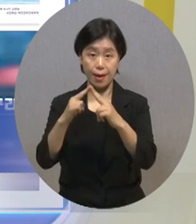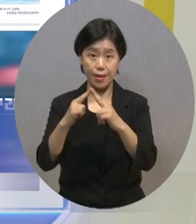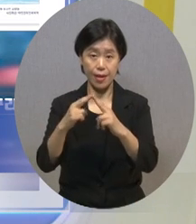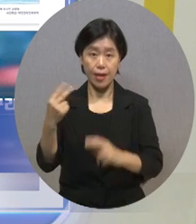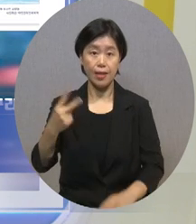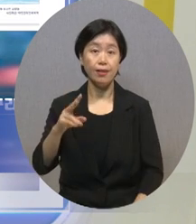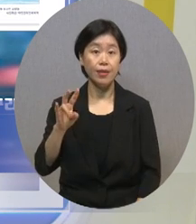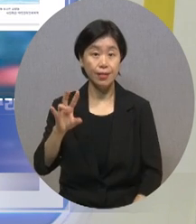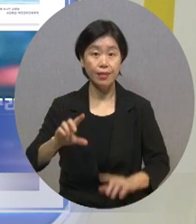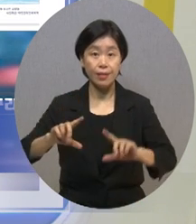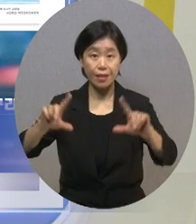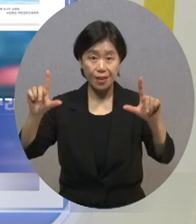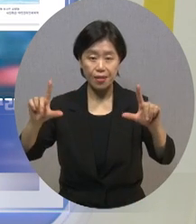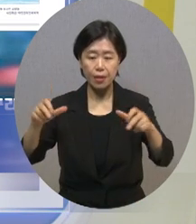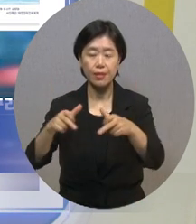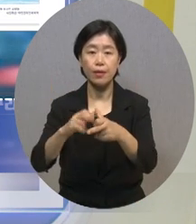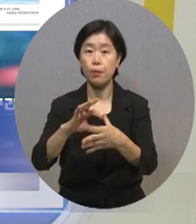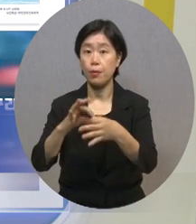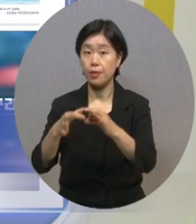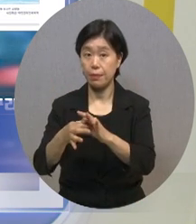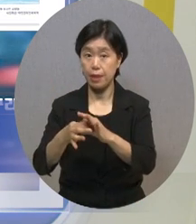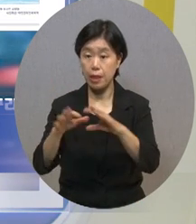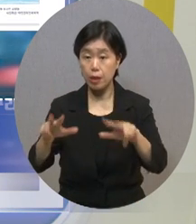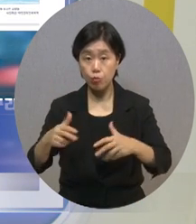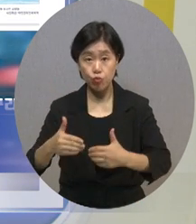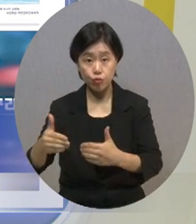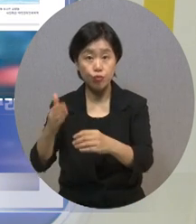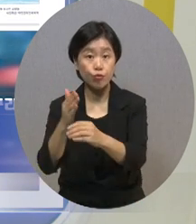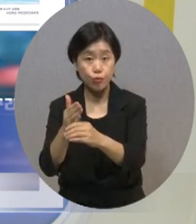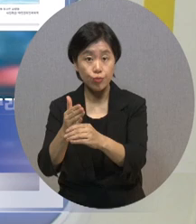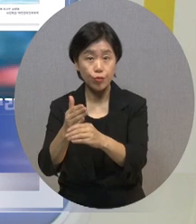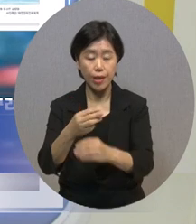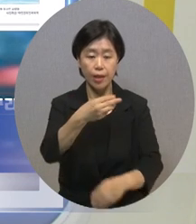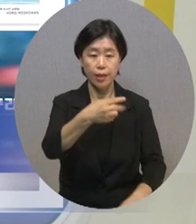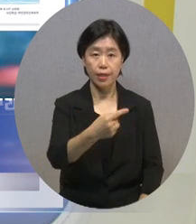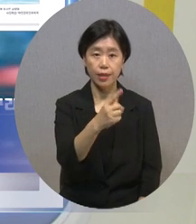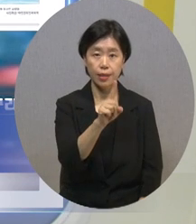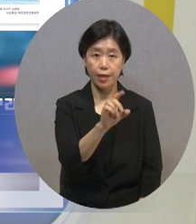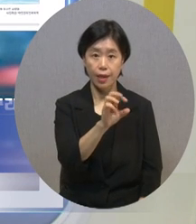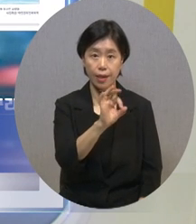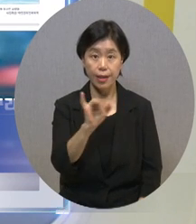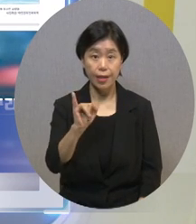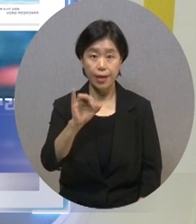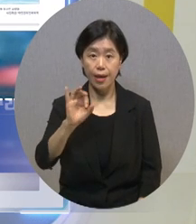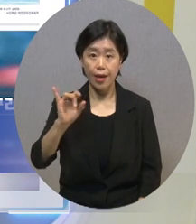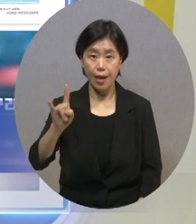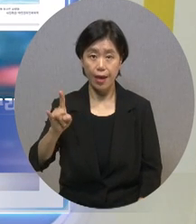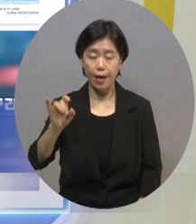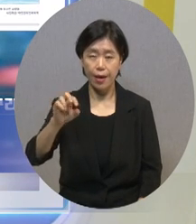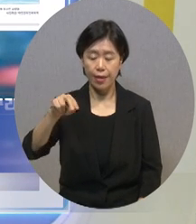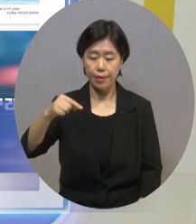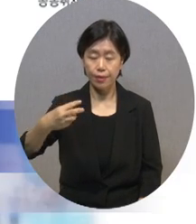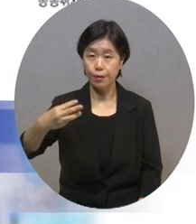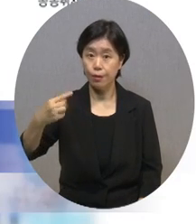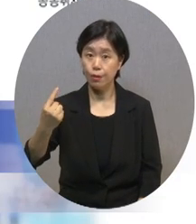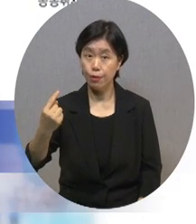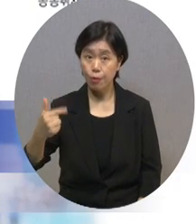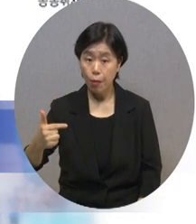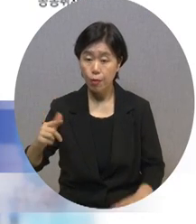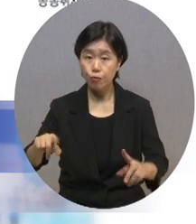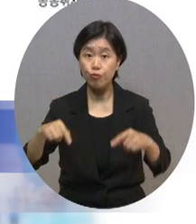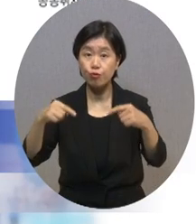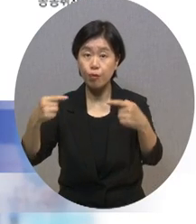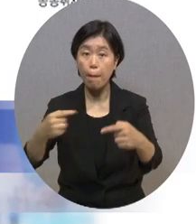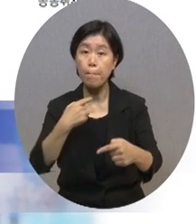패럴림픽이 열리고 있는 가운데 트라이에슬론 종목에 출전한 김태 선수의 인터뷰가 실렸는데요